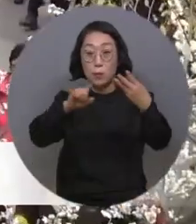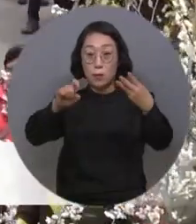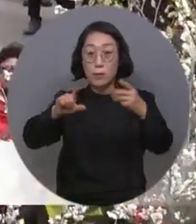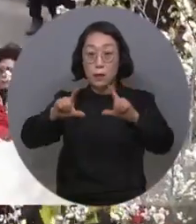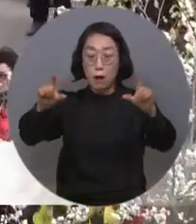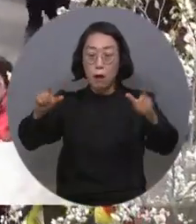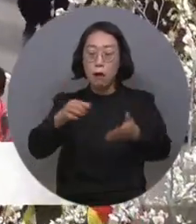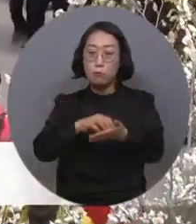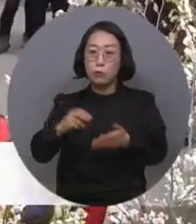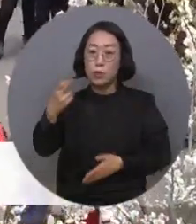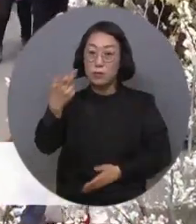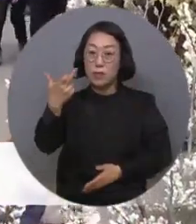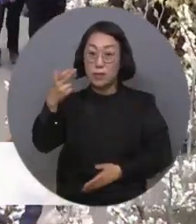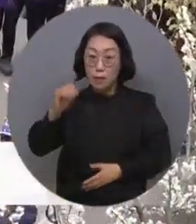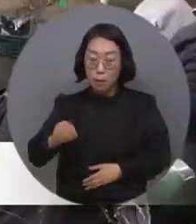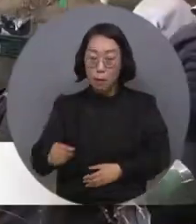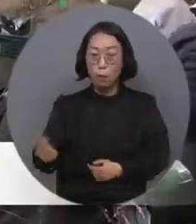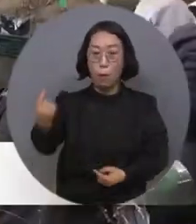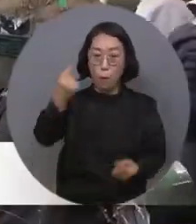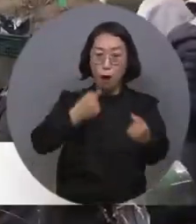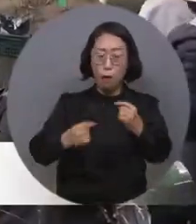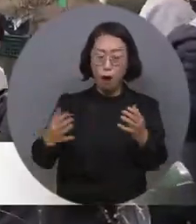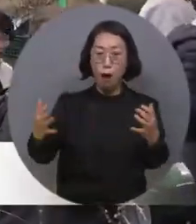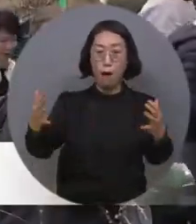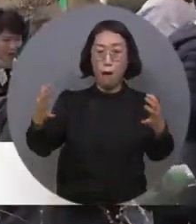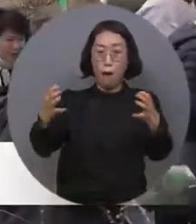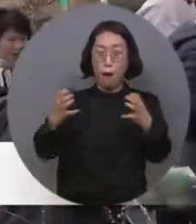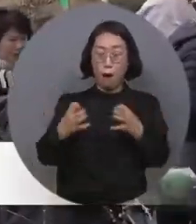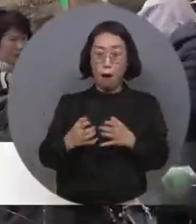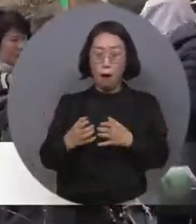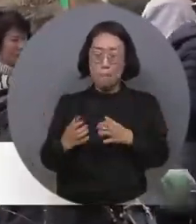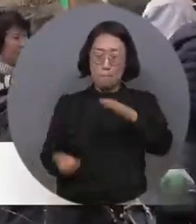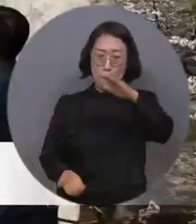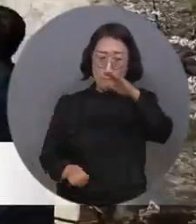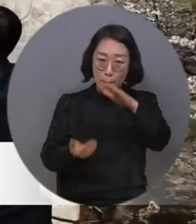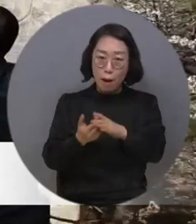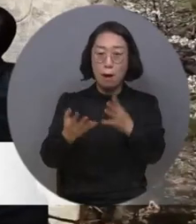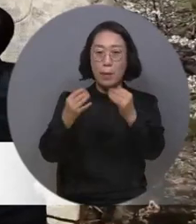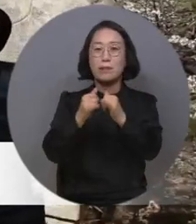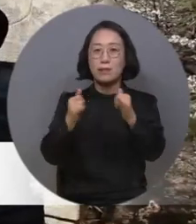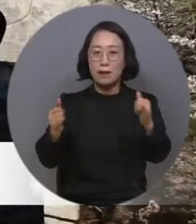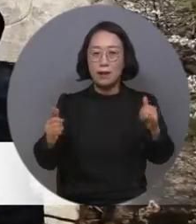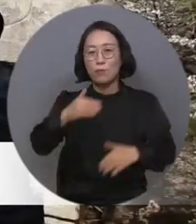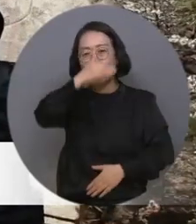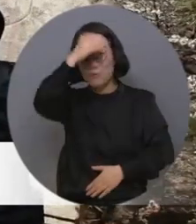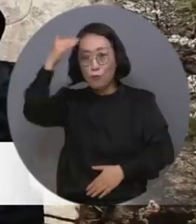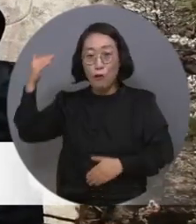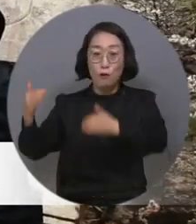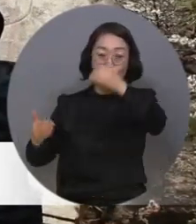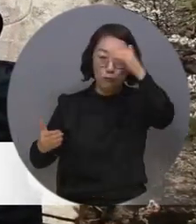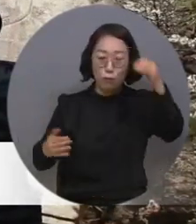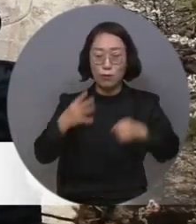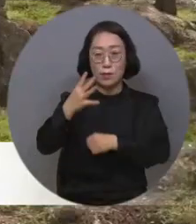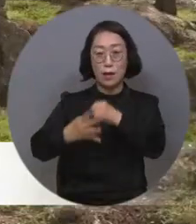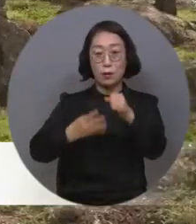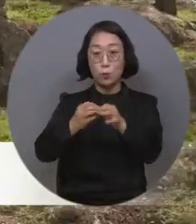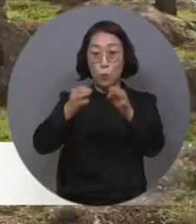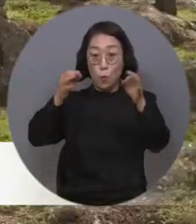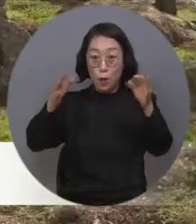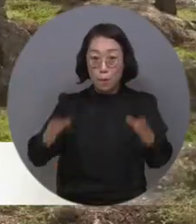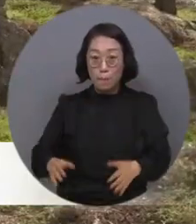17만여 명이 다녀가는 등 역대 최대 방문객이 찾아와 코로나19로 인해 4년 만에 열린